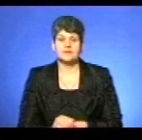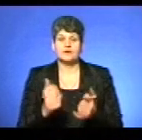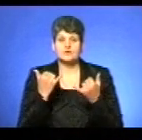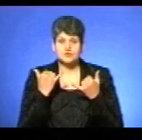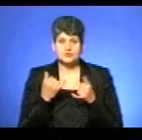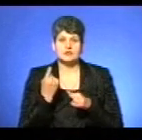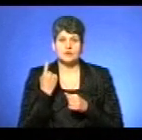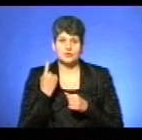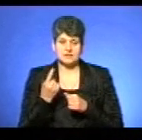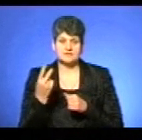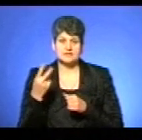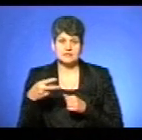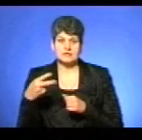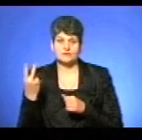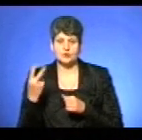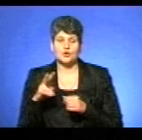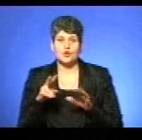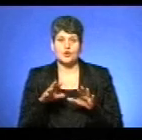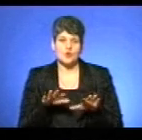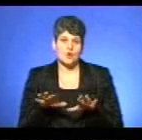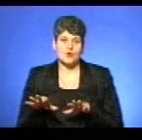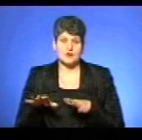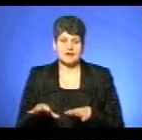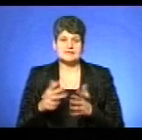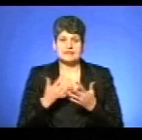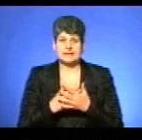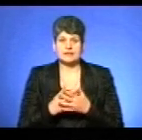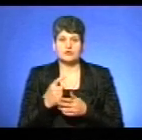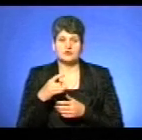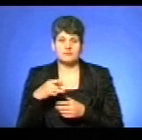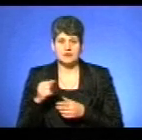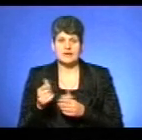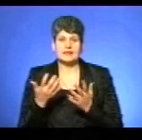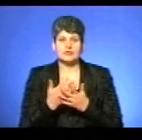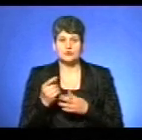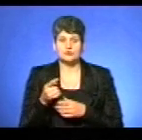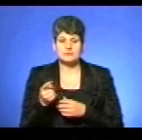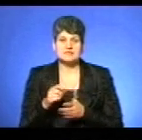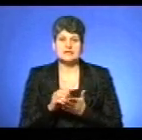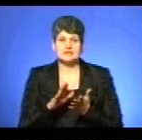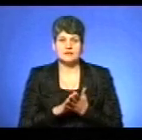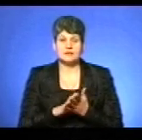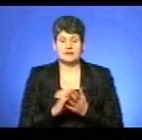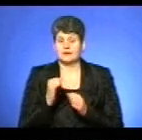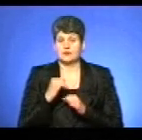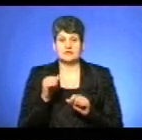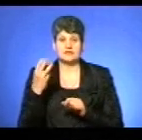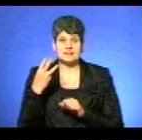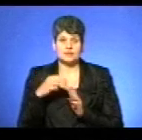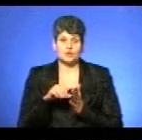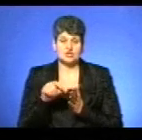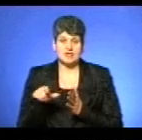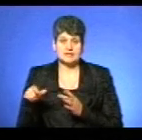Сьогодні на одній із 22 локацій фестивалю «Кінохвиля» у Палаці кіно Тернополя зареєстрували рекорд. 30